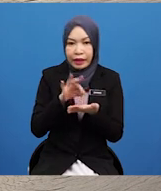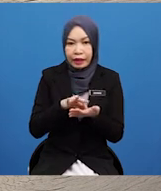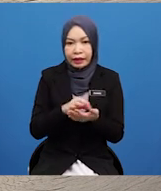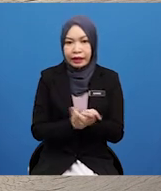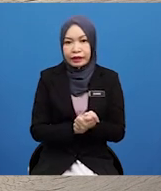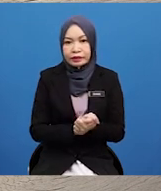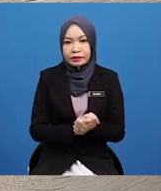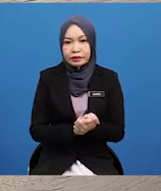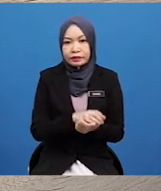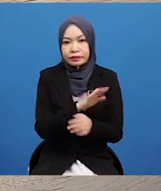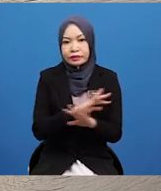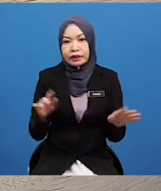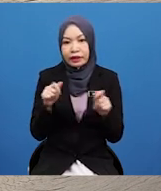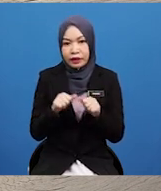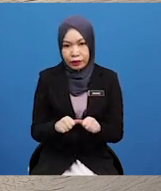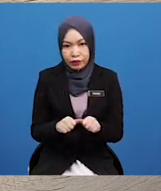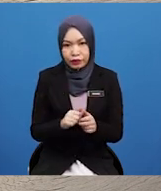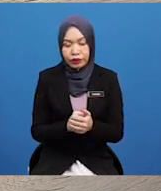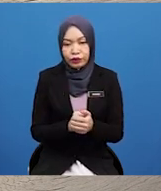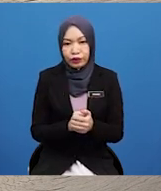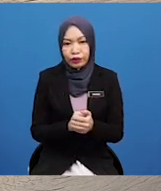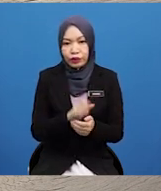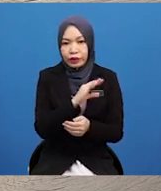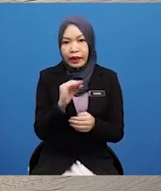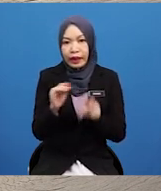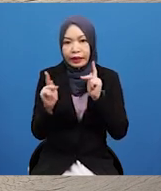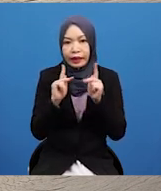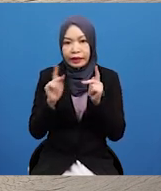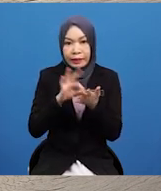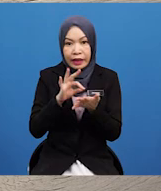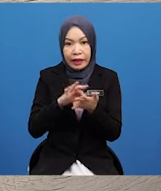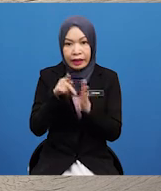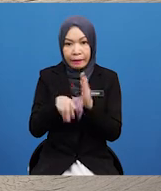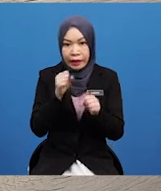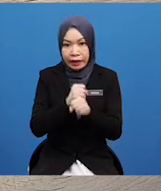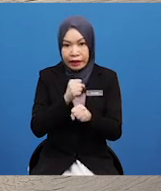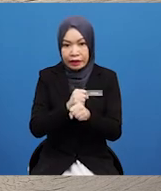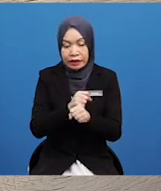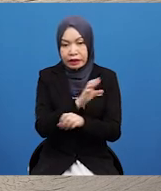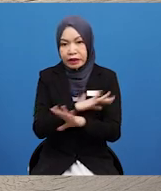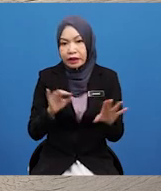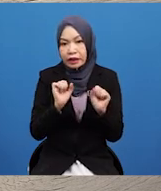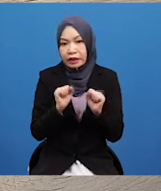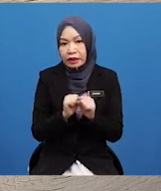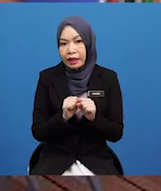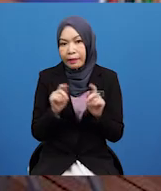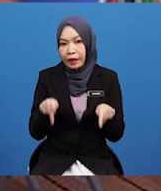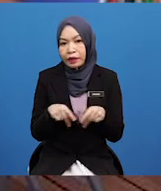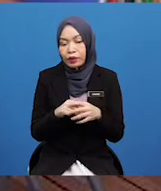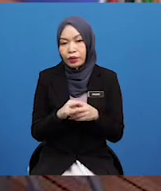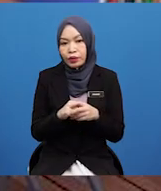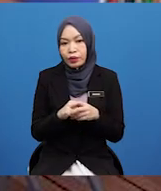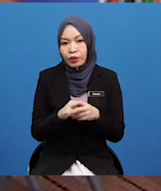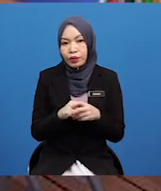nama pekerja tidak perlu digandakan kerana telah menunjukkan maksud jamak.